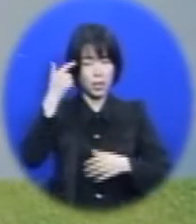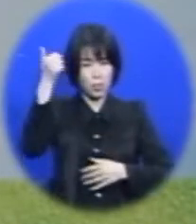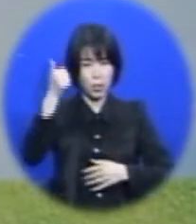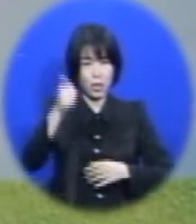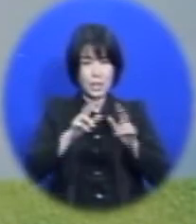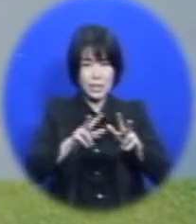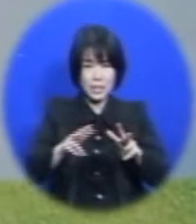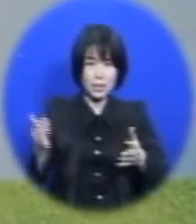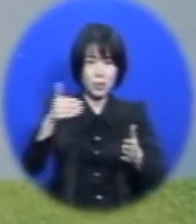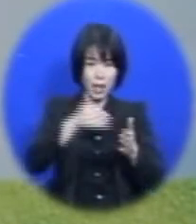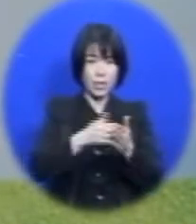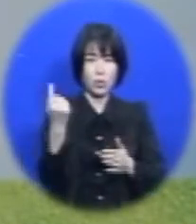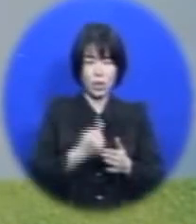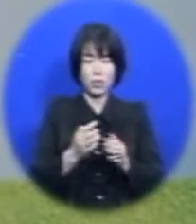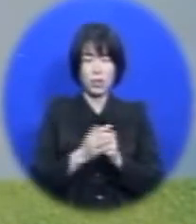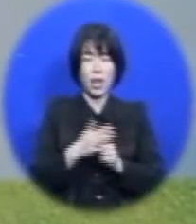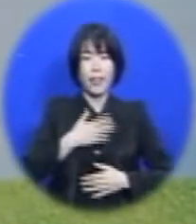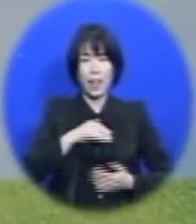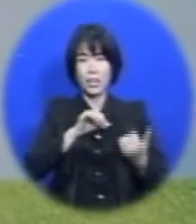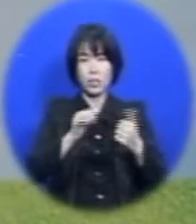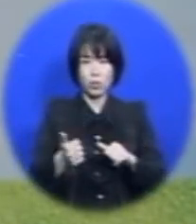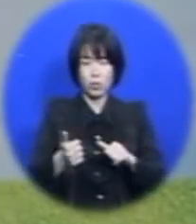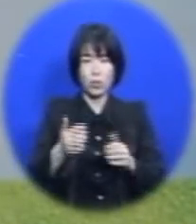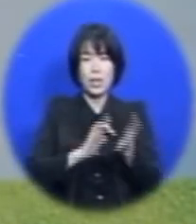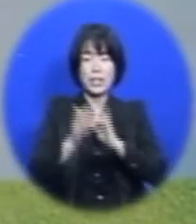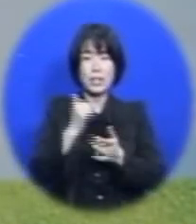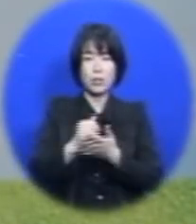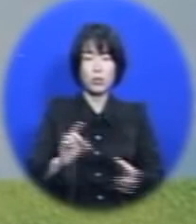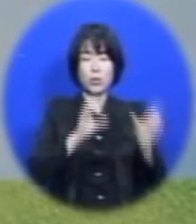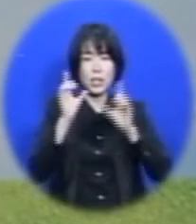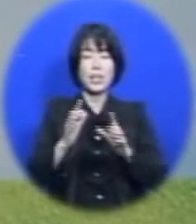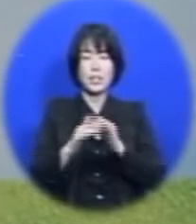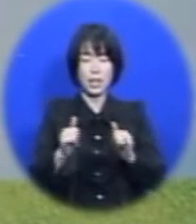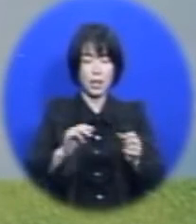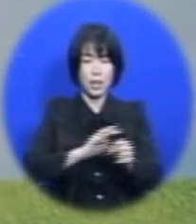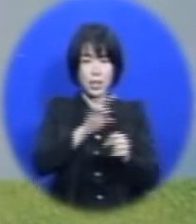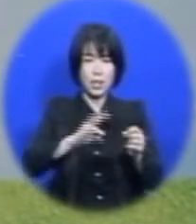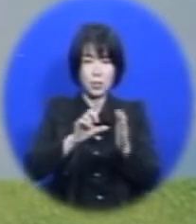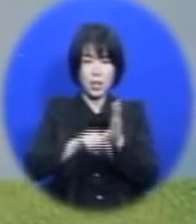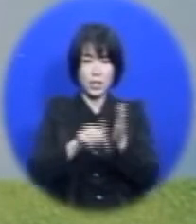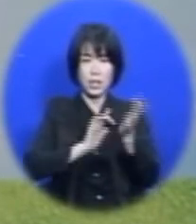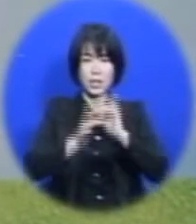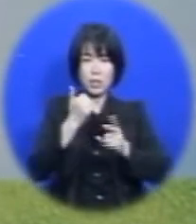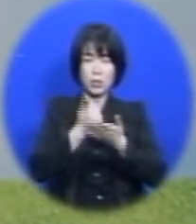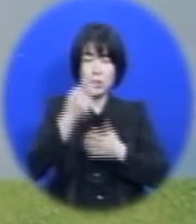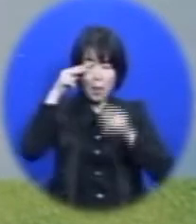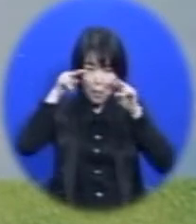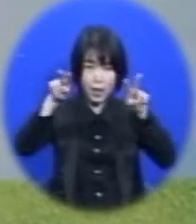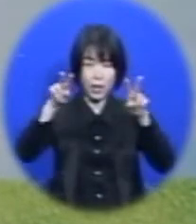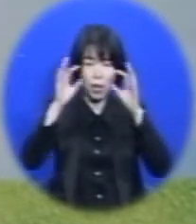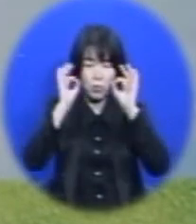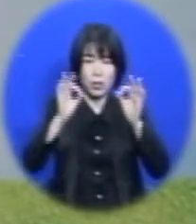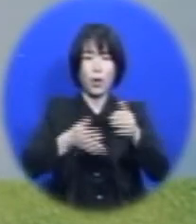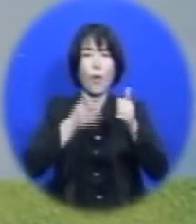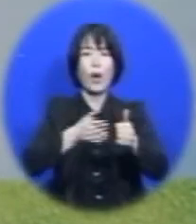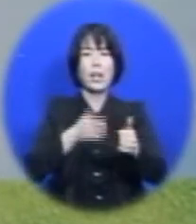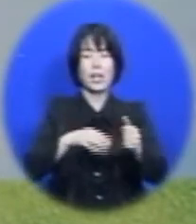그래서 나는 죽고 예수로 사는 사람, 24시간 예수님을 바라보라고 권해드리는